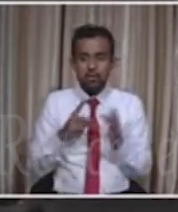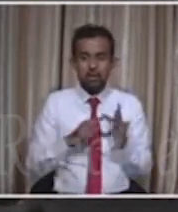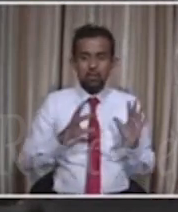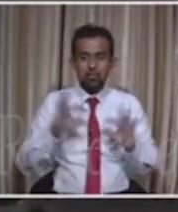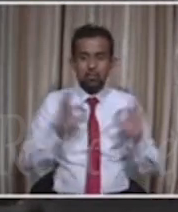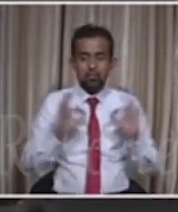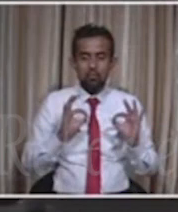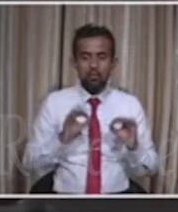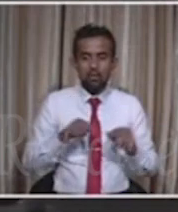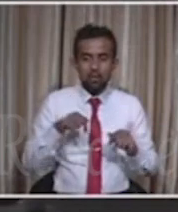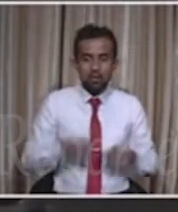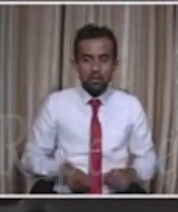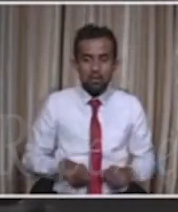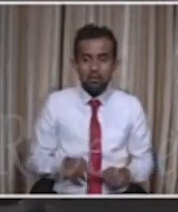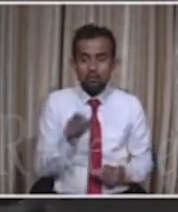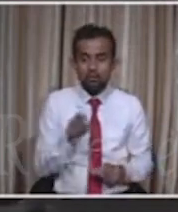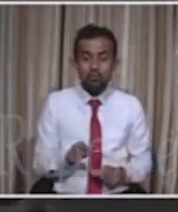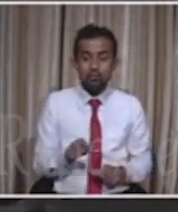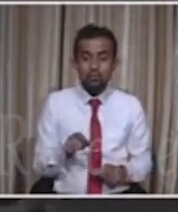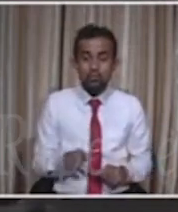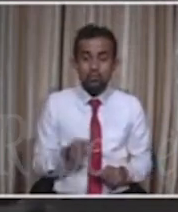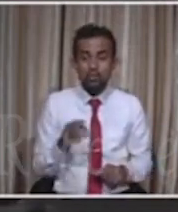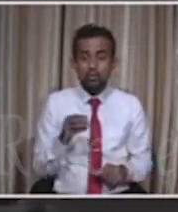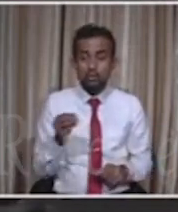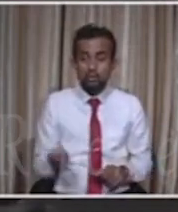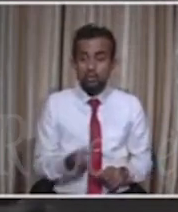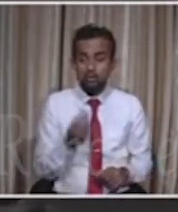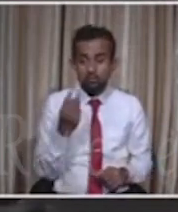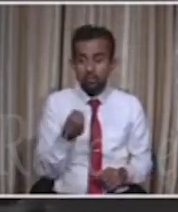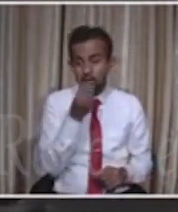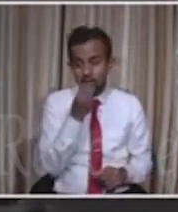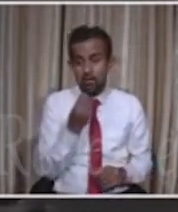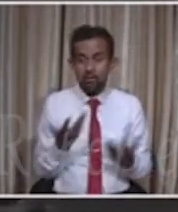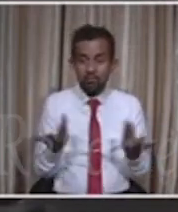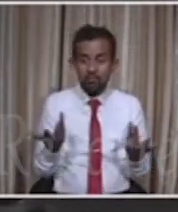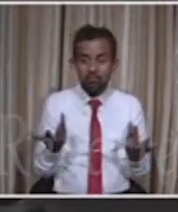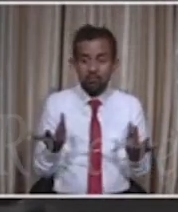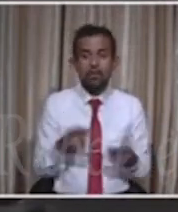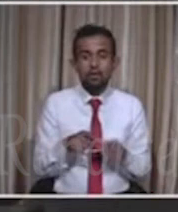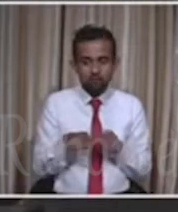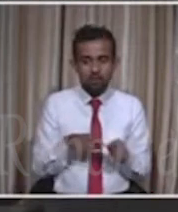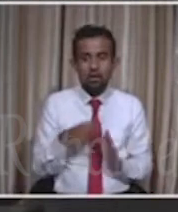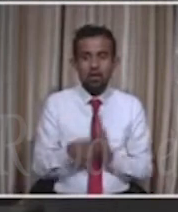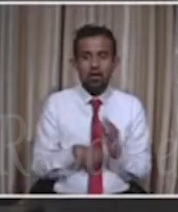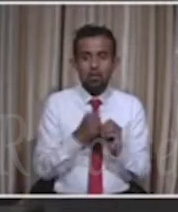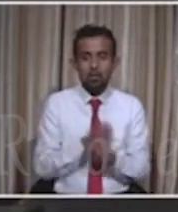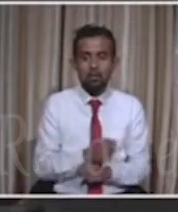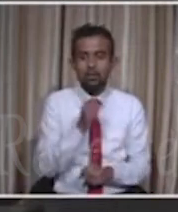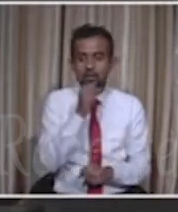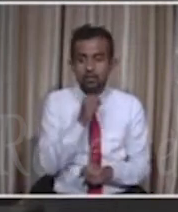අද මිනිස්සුයෙකුට 3 වේලක් තියා වේල් දෙකක්වත් කන්න බෑ එහෙම තත්වයකට අද වැටලා තියෙනවා